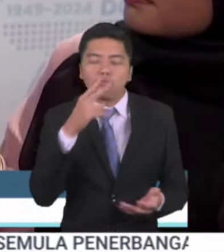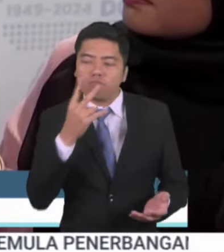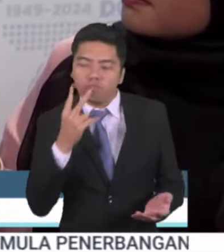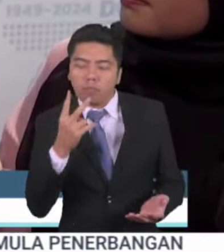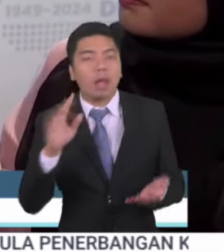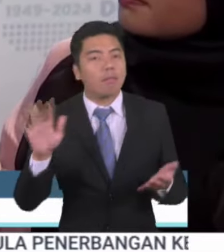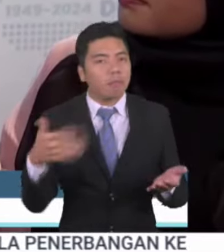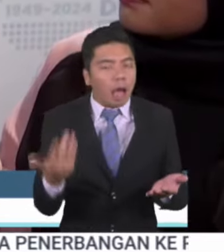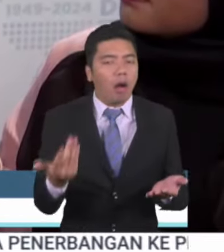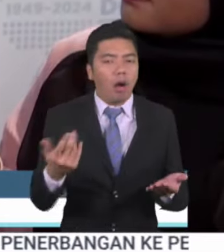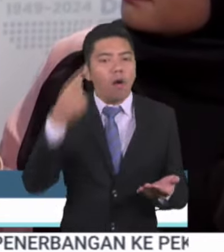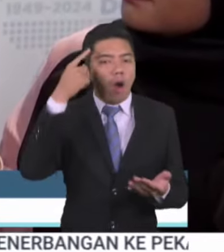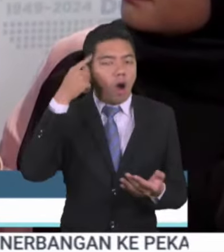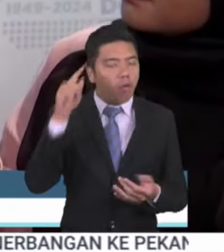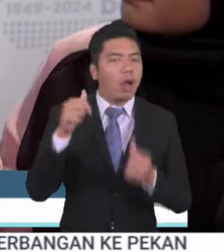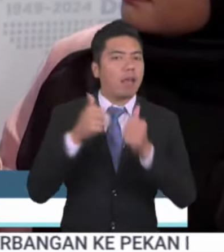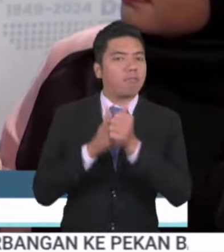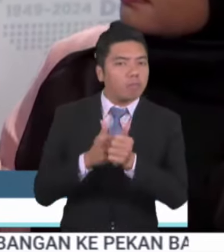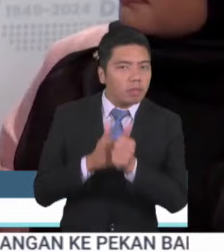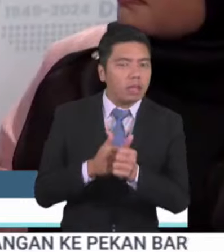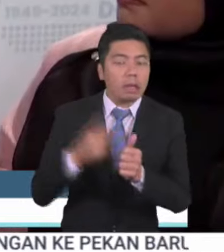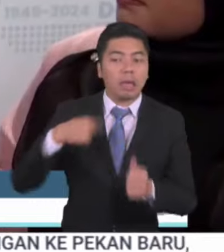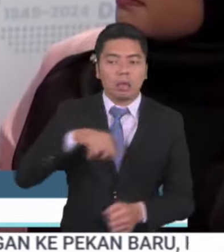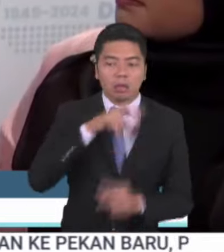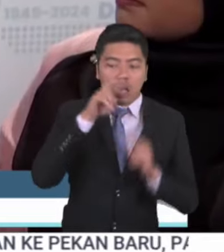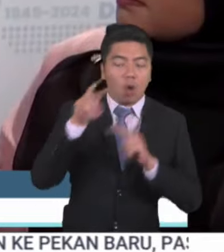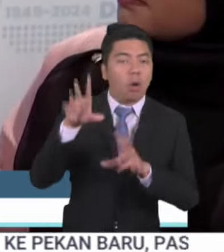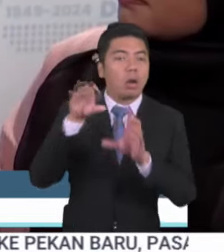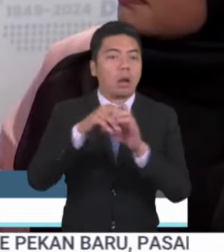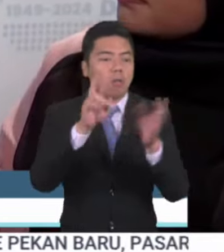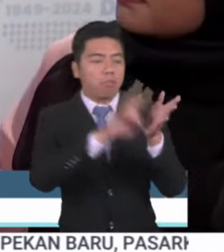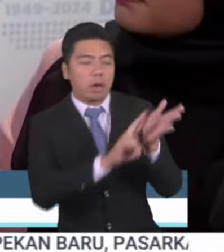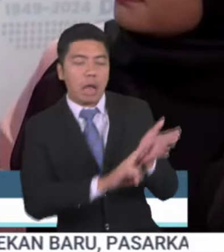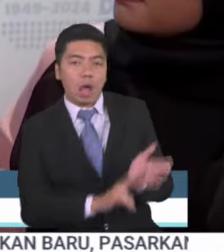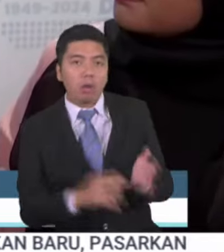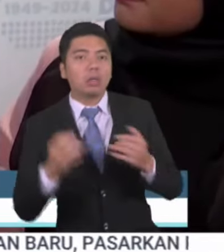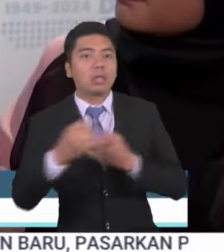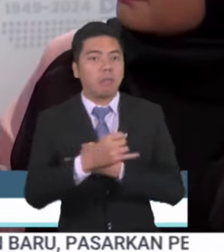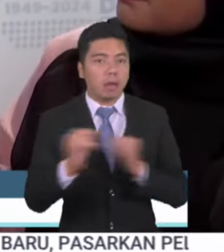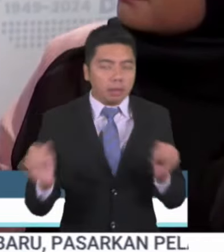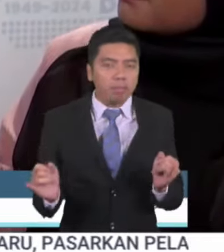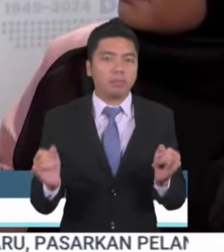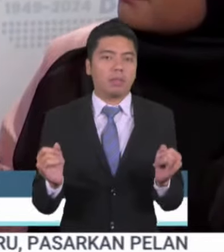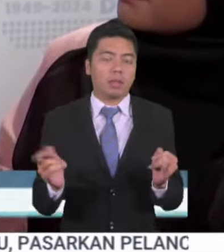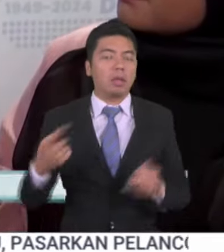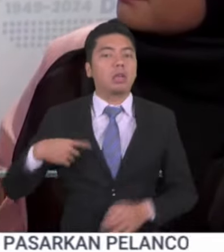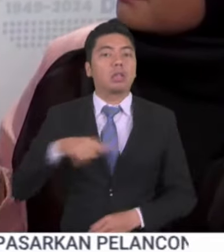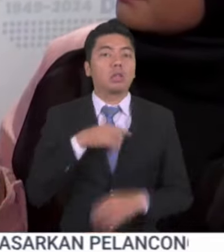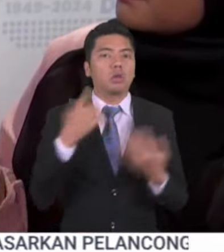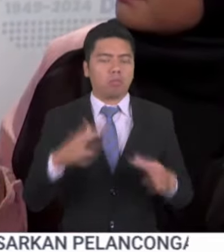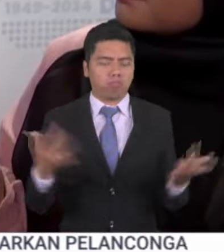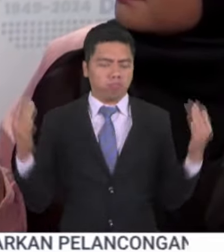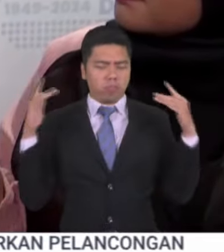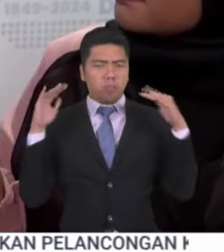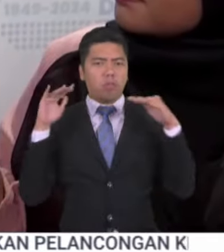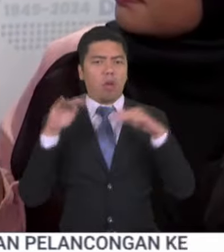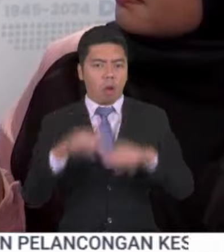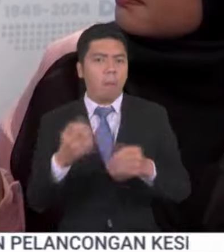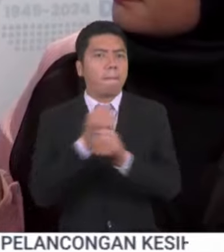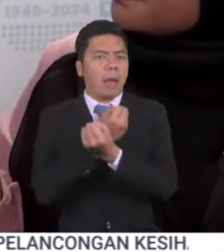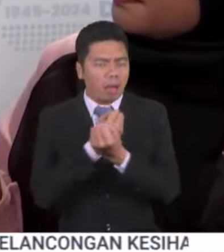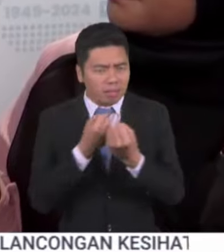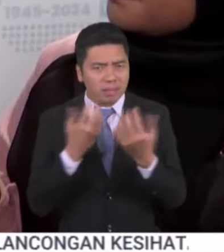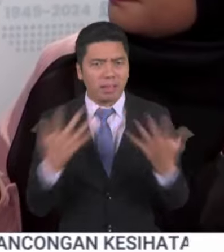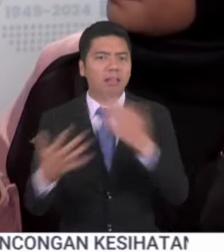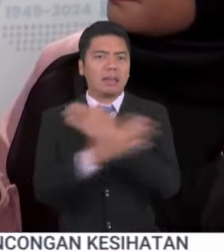yang sentiasa kita tekankan. Dan kalau kita lihat dalam rekod jabatan, kita telah dihadiri, dikunjungi banyak